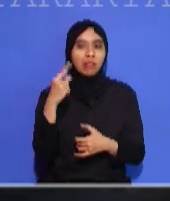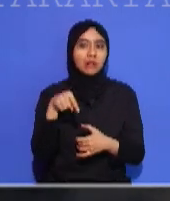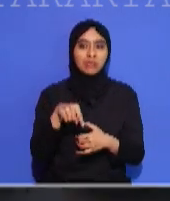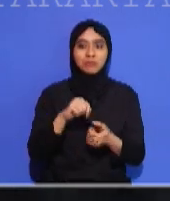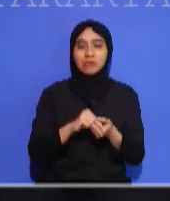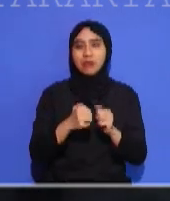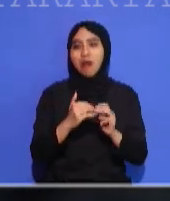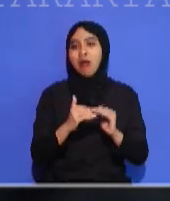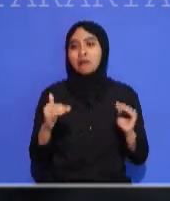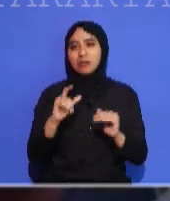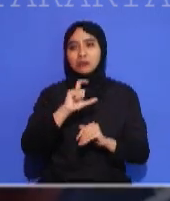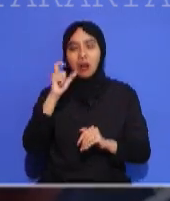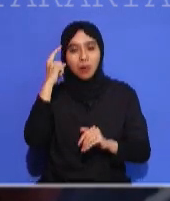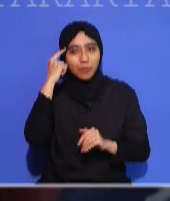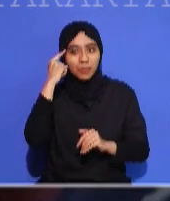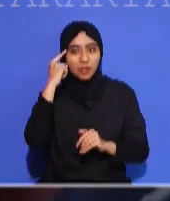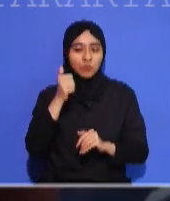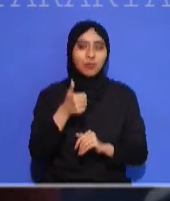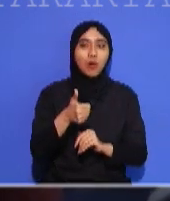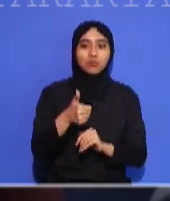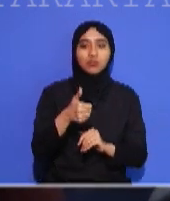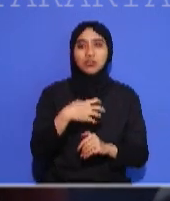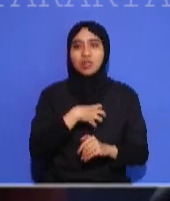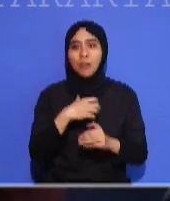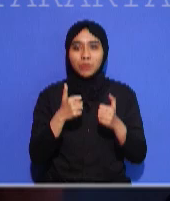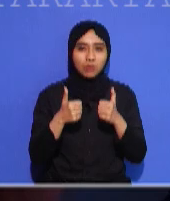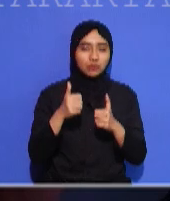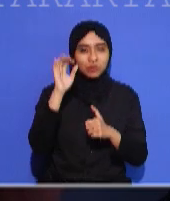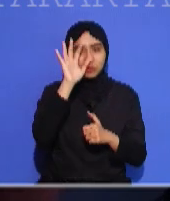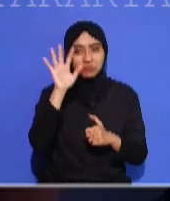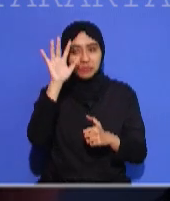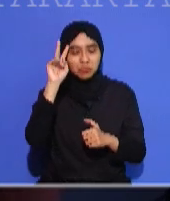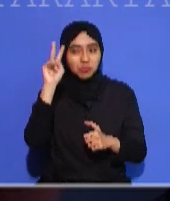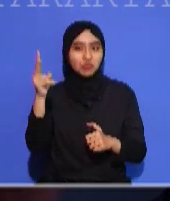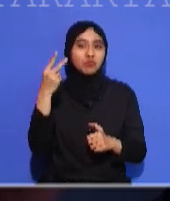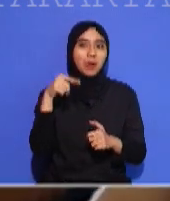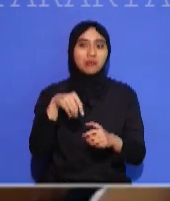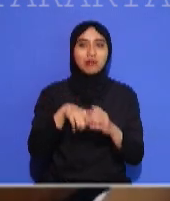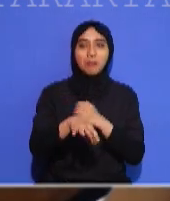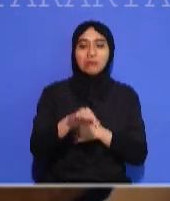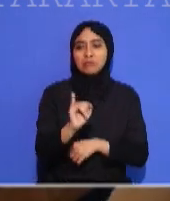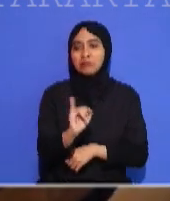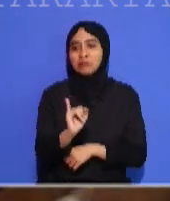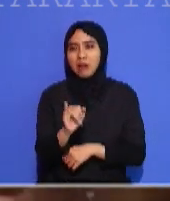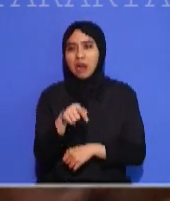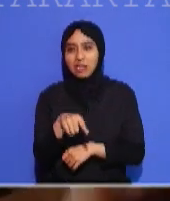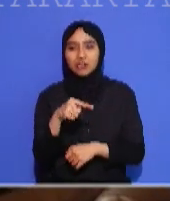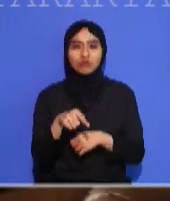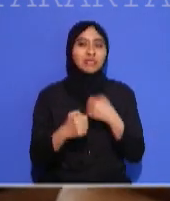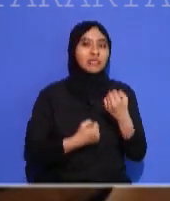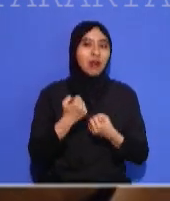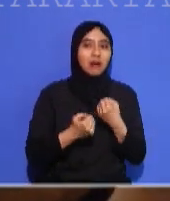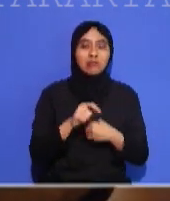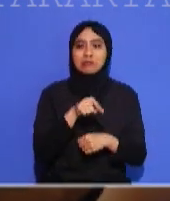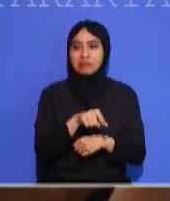mindset yang benar dalam menyikapi perubahan iklim dan segala dampak buruknya Green Jobs juga mendorong kegiatan yang berkaitan